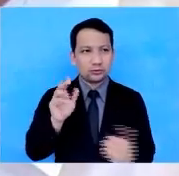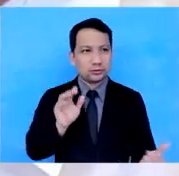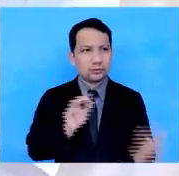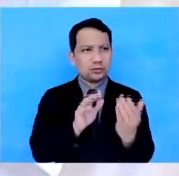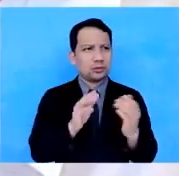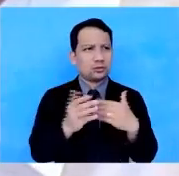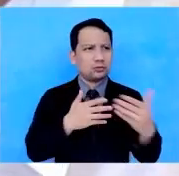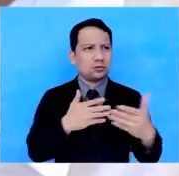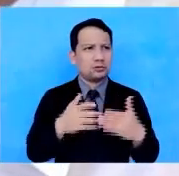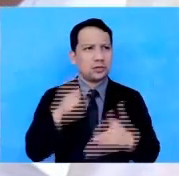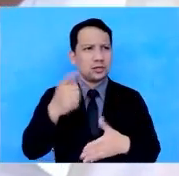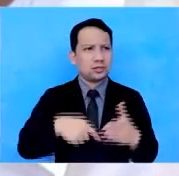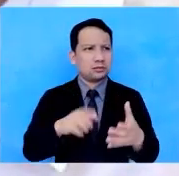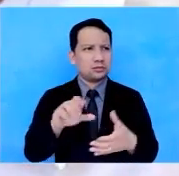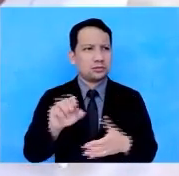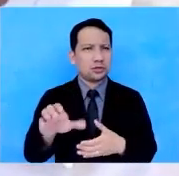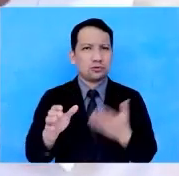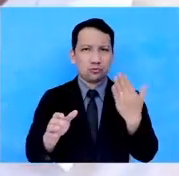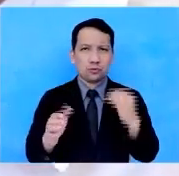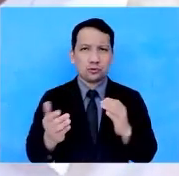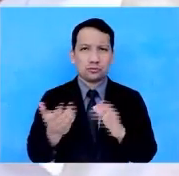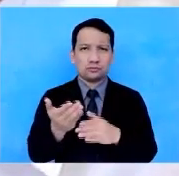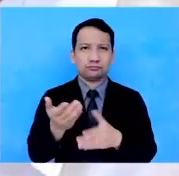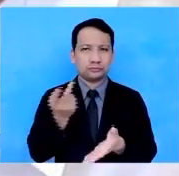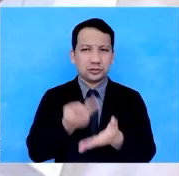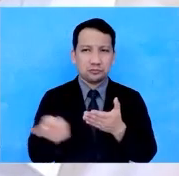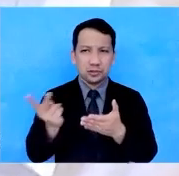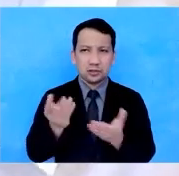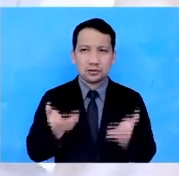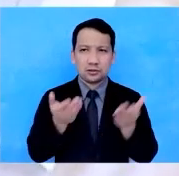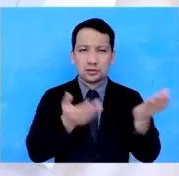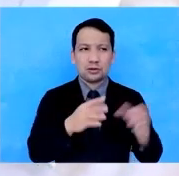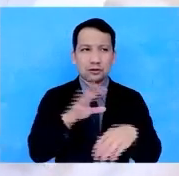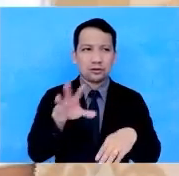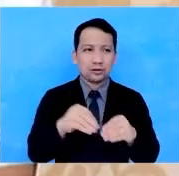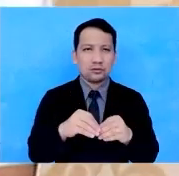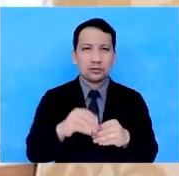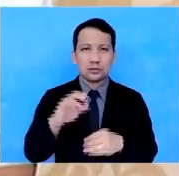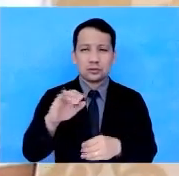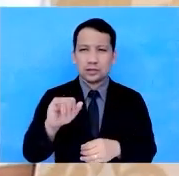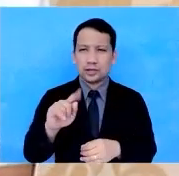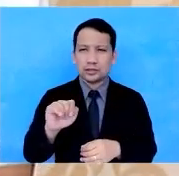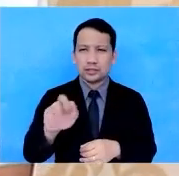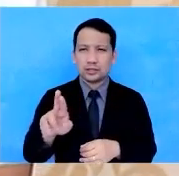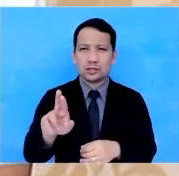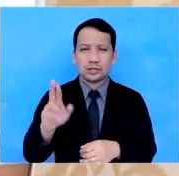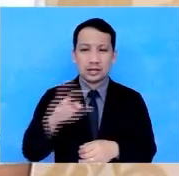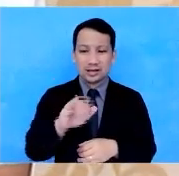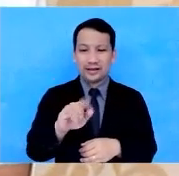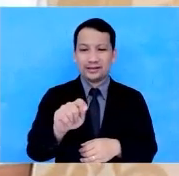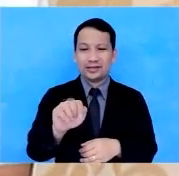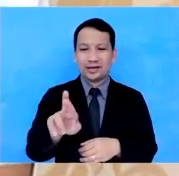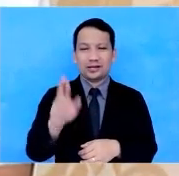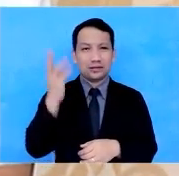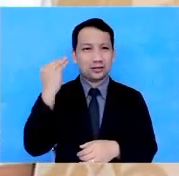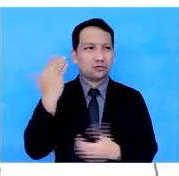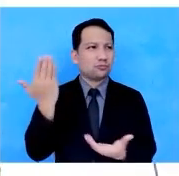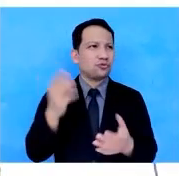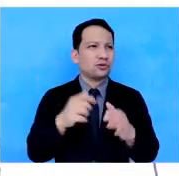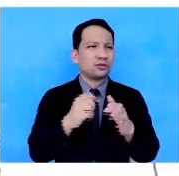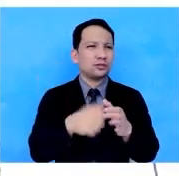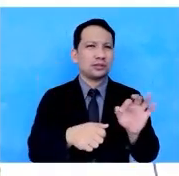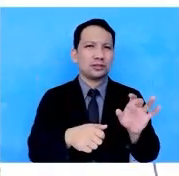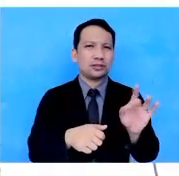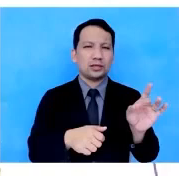sa tax evasion case matapos umanong bigong makapagsumite ng income tax returns noong 1982 hanggang